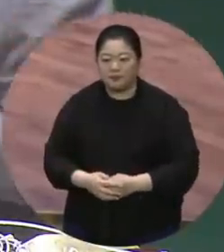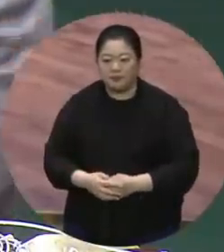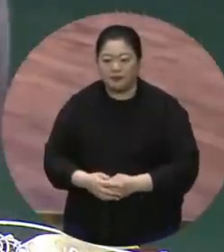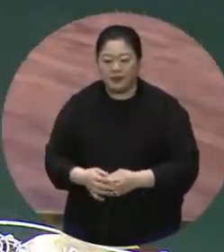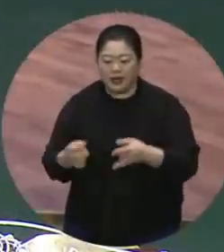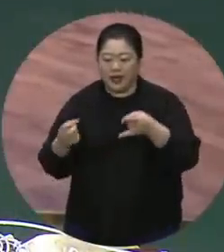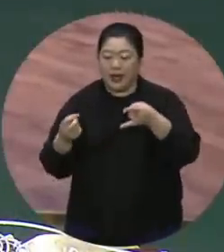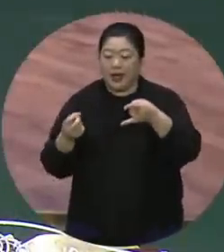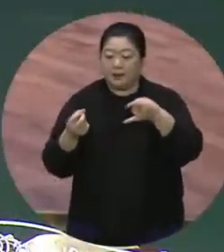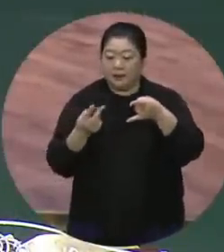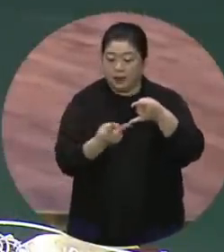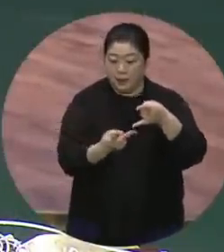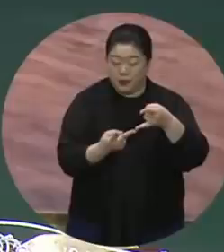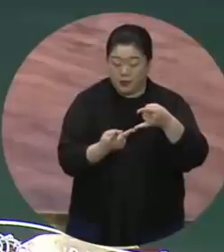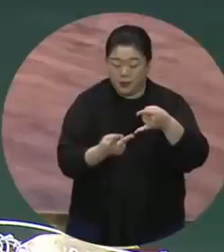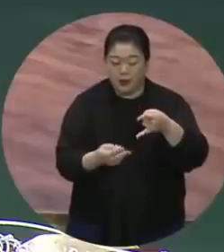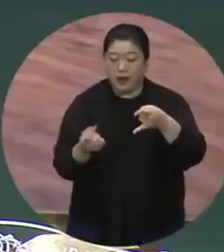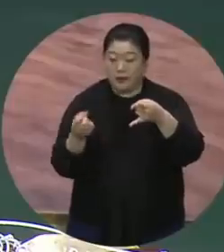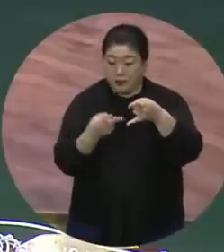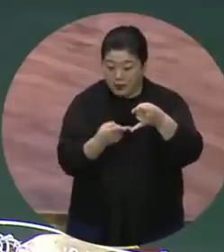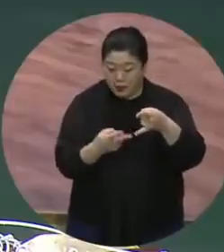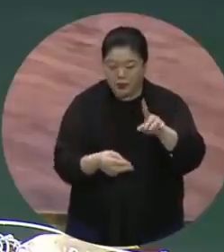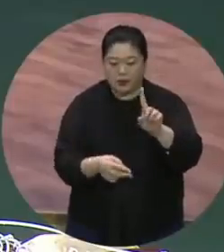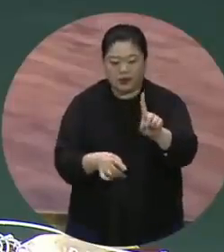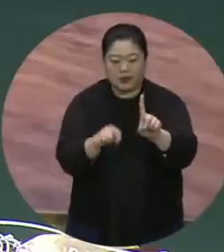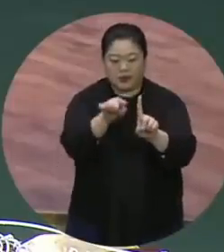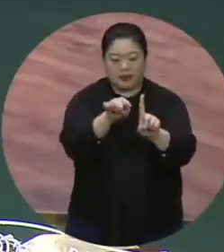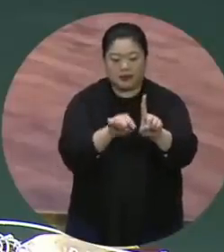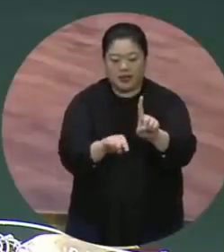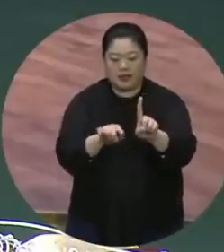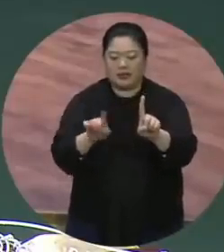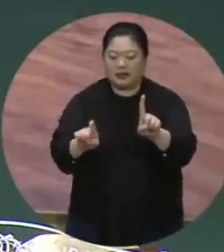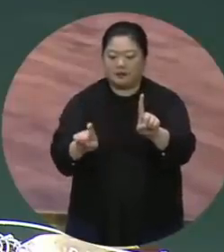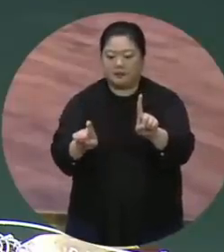에베소 1장 10절입니다.